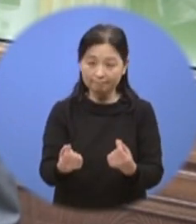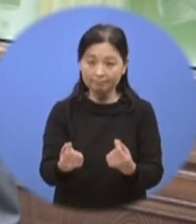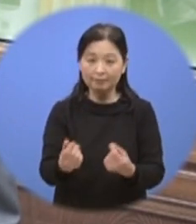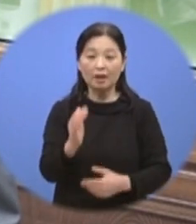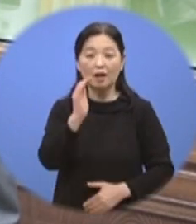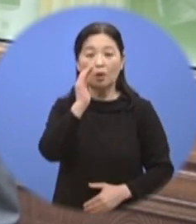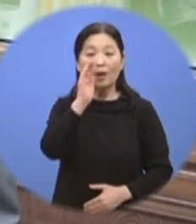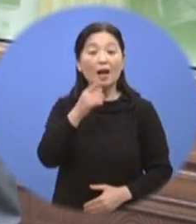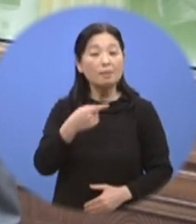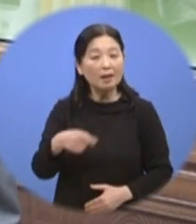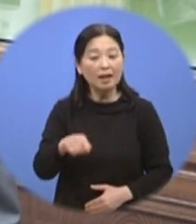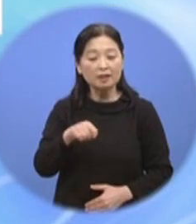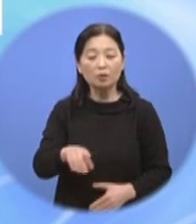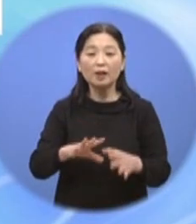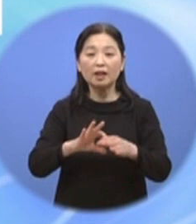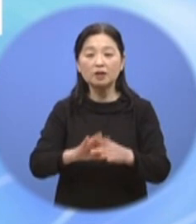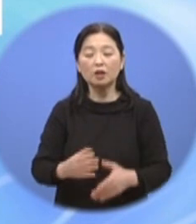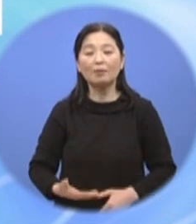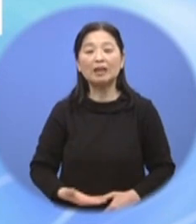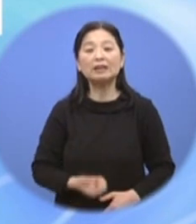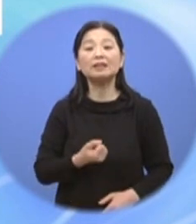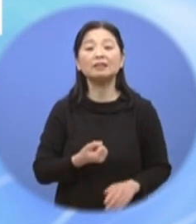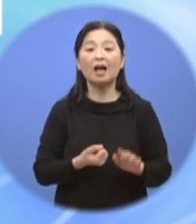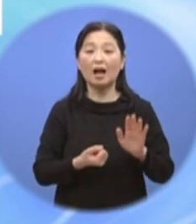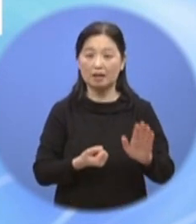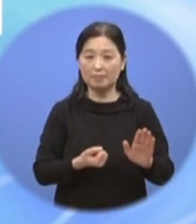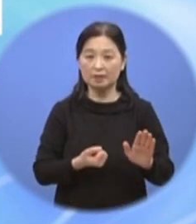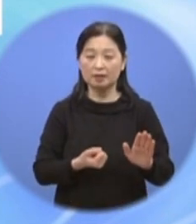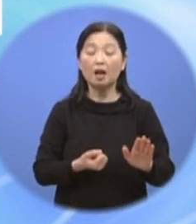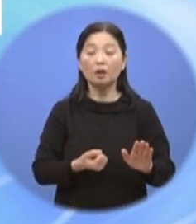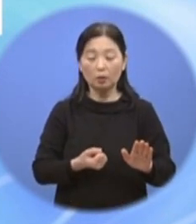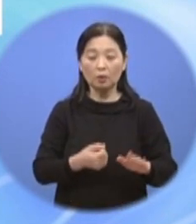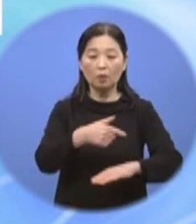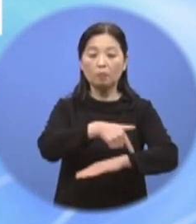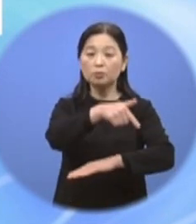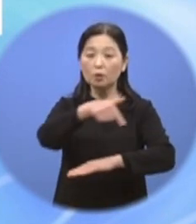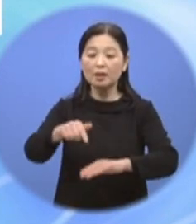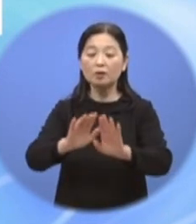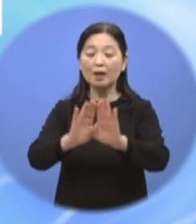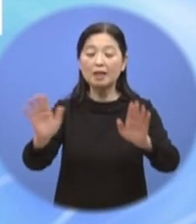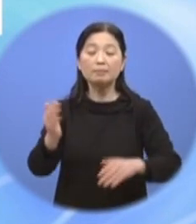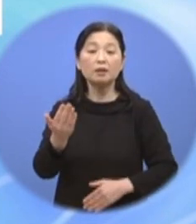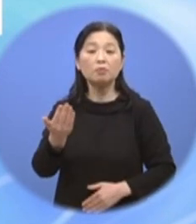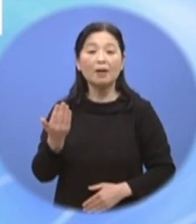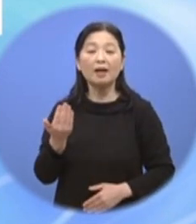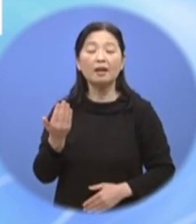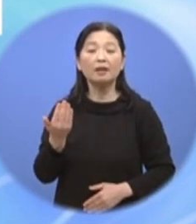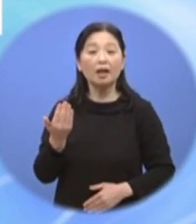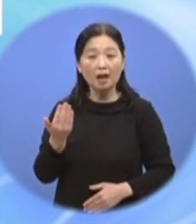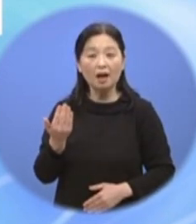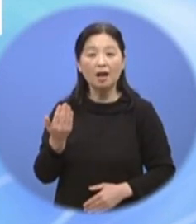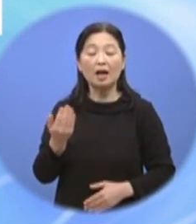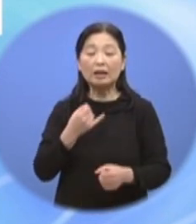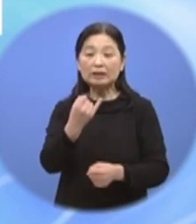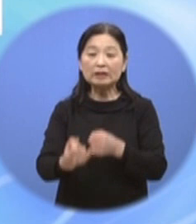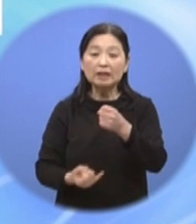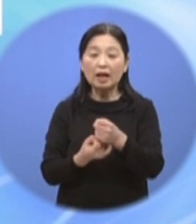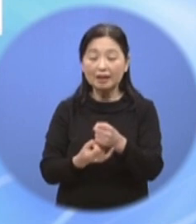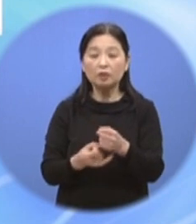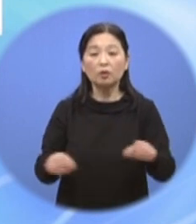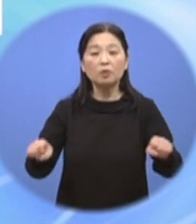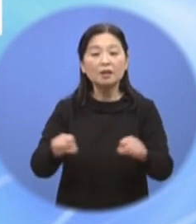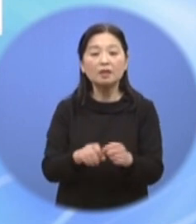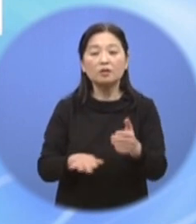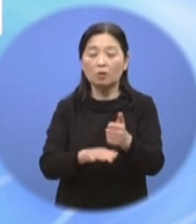歌山県大変自信があります。このプロジェクトを始める前からですね、ブロードバンドはものすごく整備してまいりまし